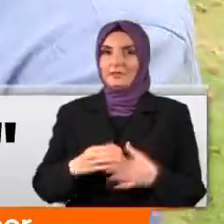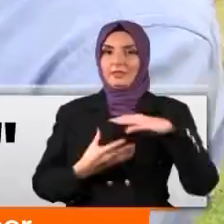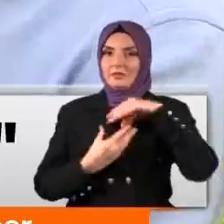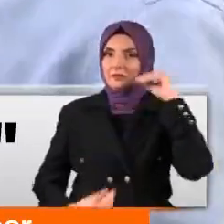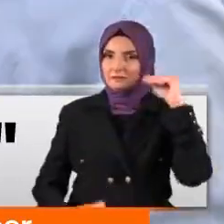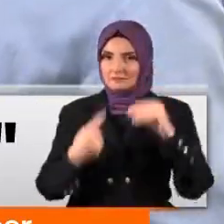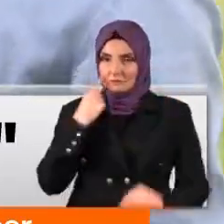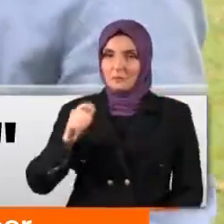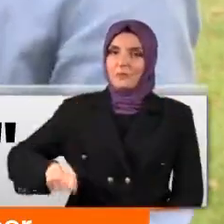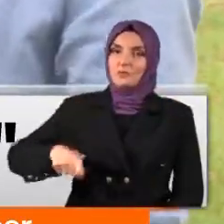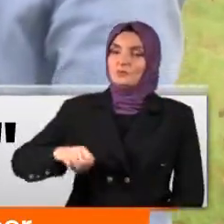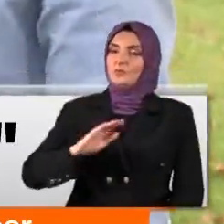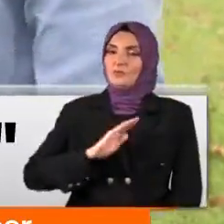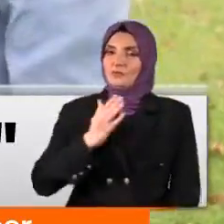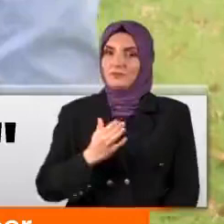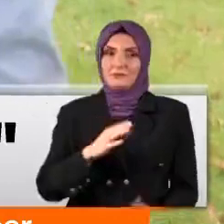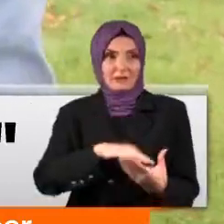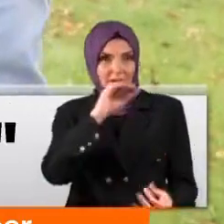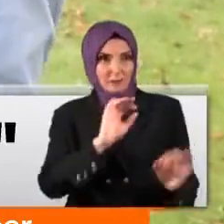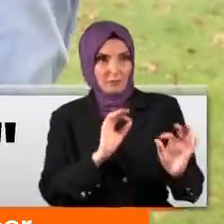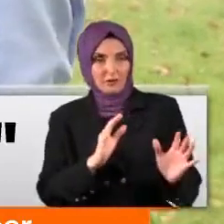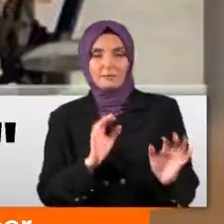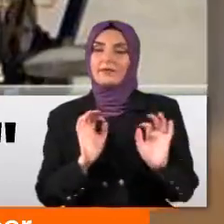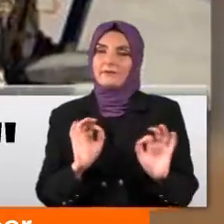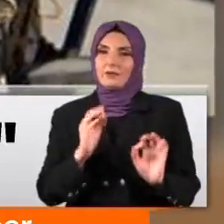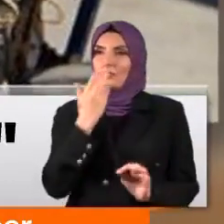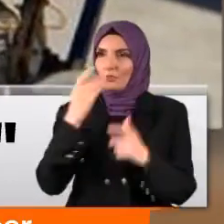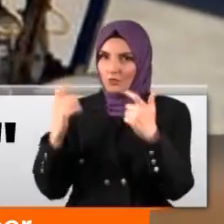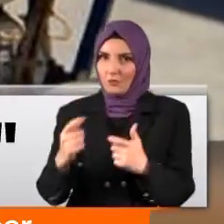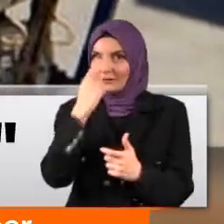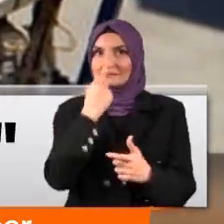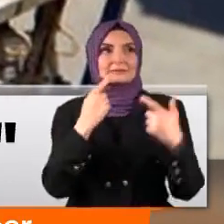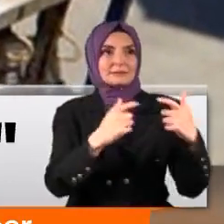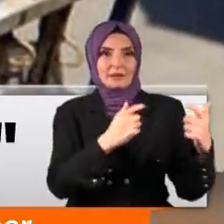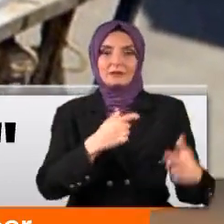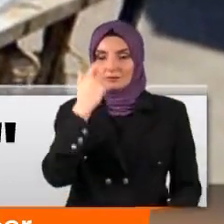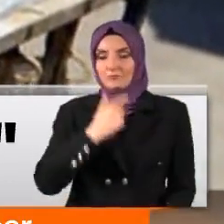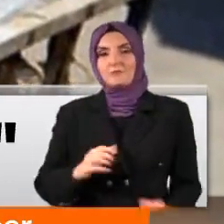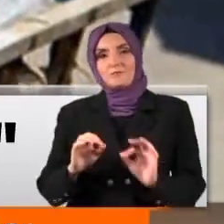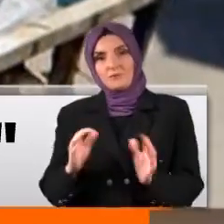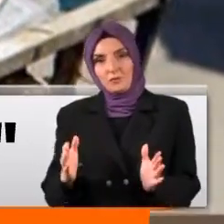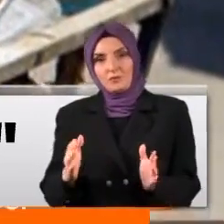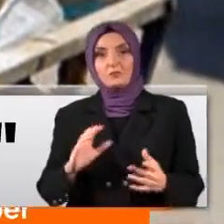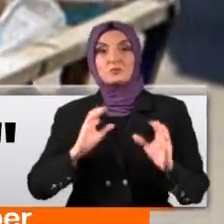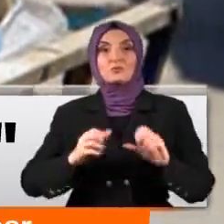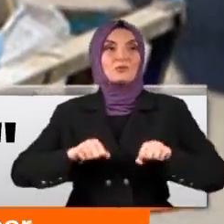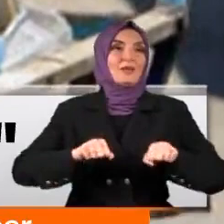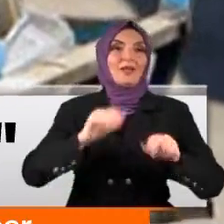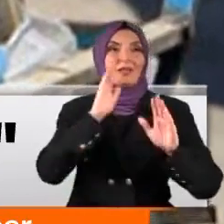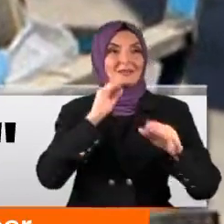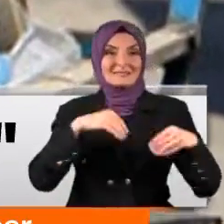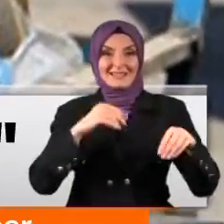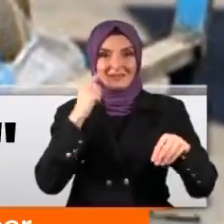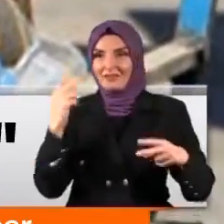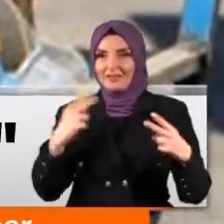Hep grand tuvalet misiniz böyle? Evet, okulda resmi yerlerde hep böyleyim ama hurdacılıkta yanımdan geçseniz belki beni tanıyamazsınız.